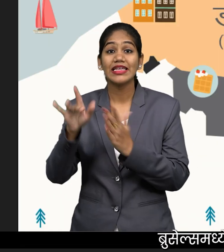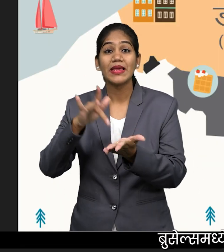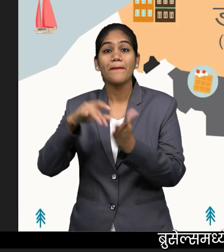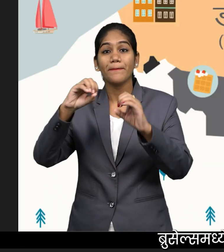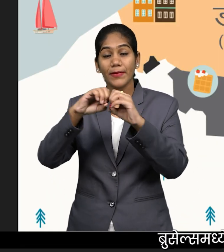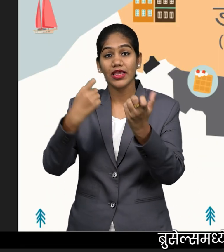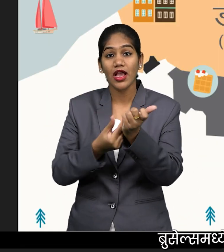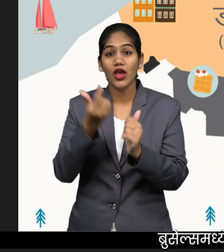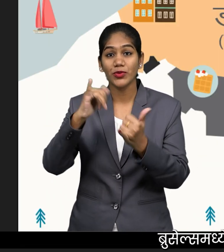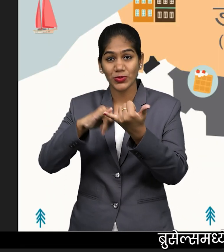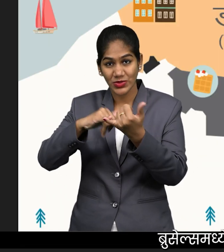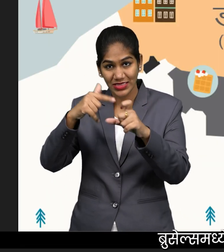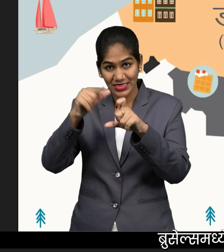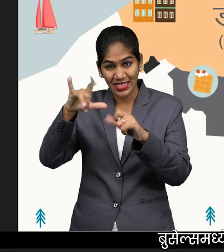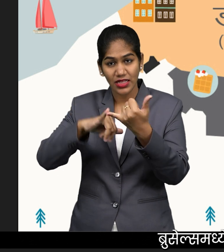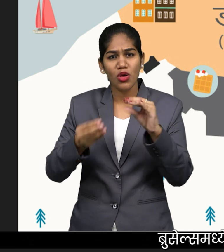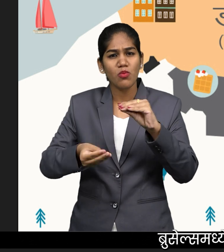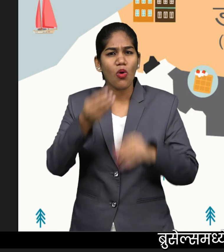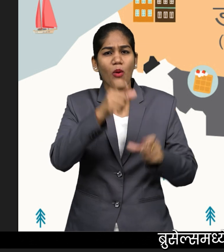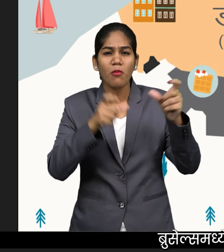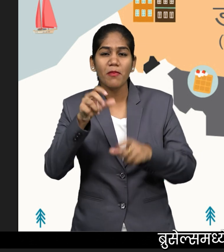ब्रुसेलमध्ये बहुतेक लोक फ्रेंच बोलतात.